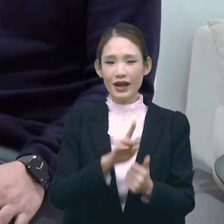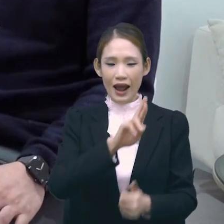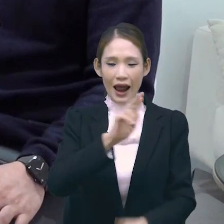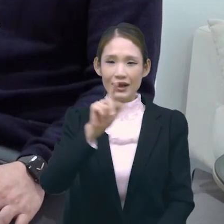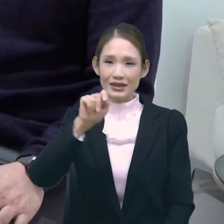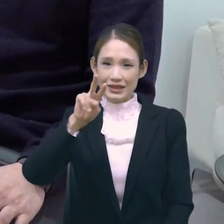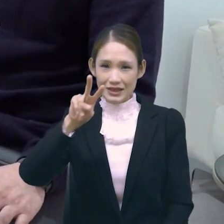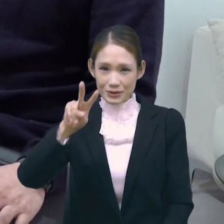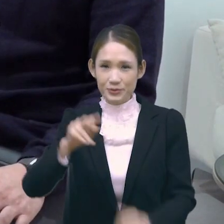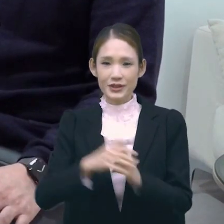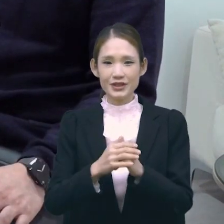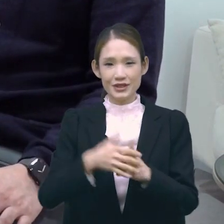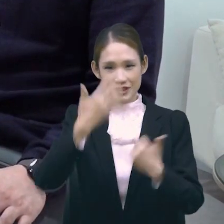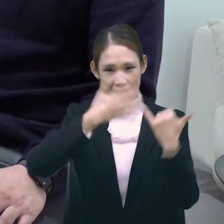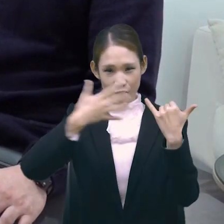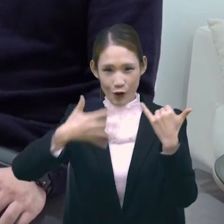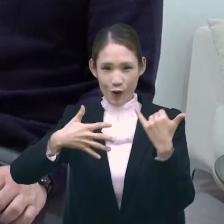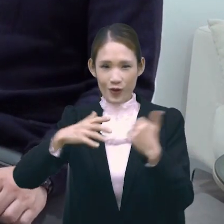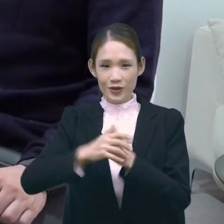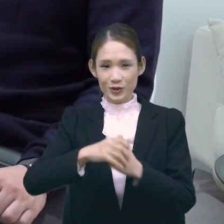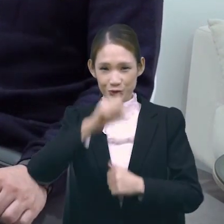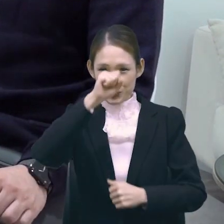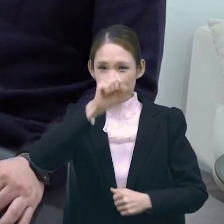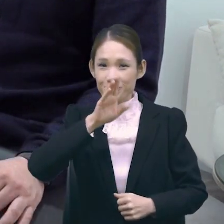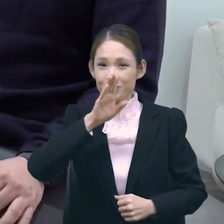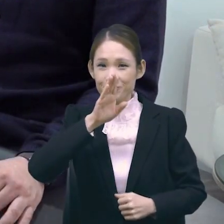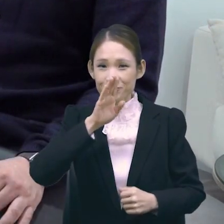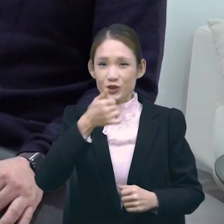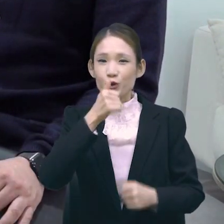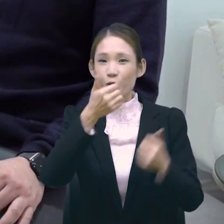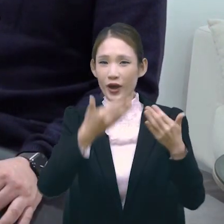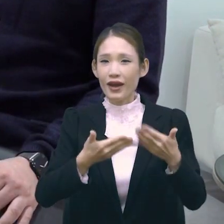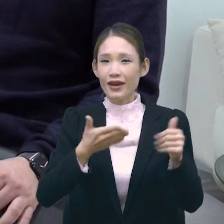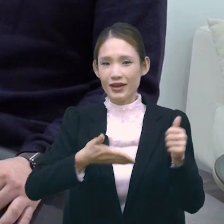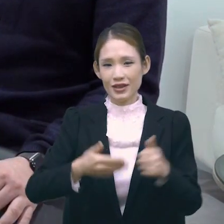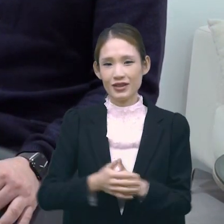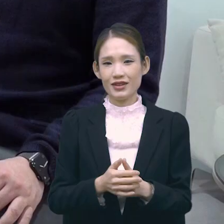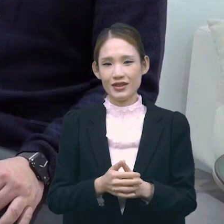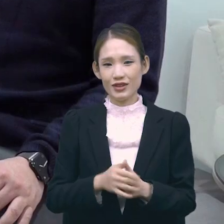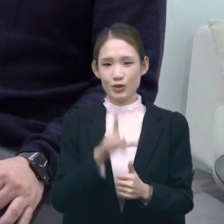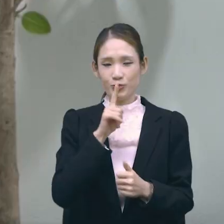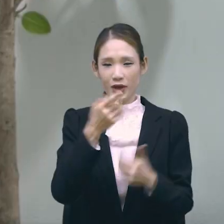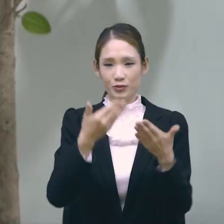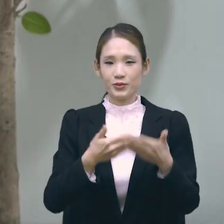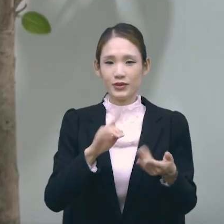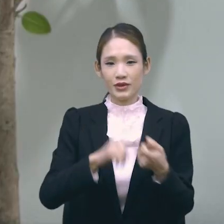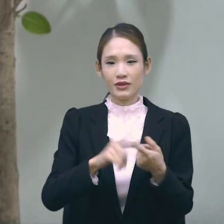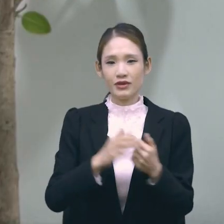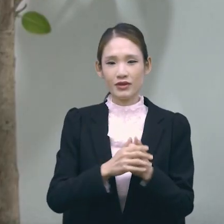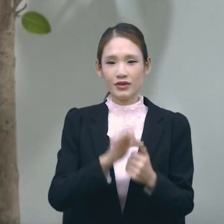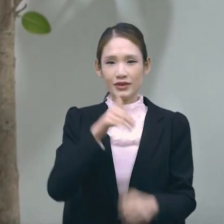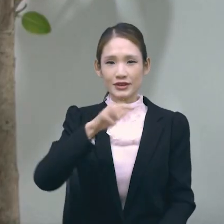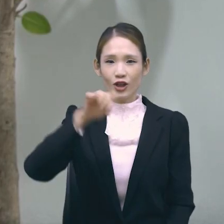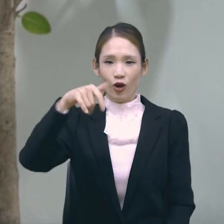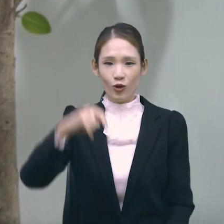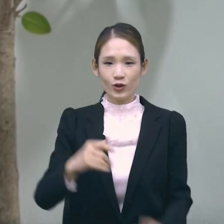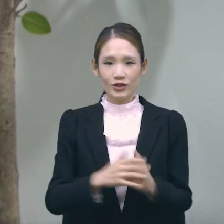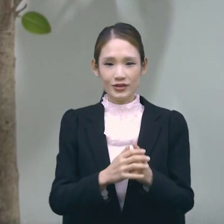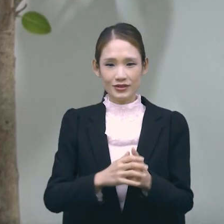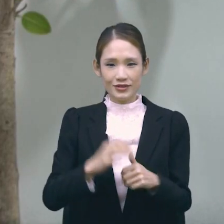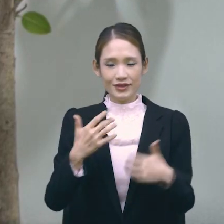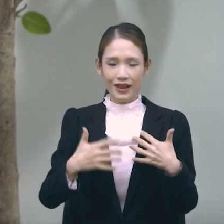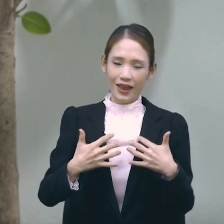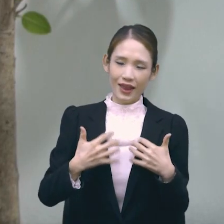요즘 RTV 떨준이라고 진짜 잘 되고 있어요. 아유, 그 활동들 소개 좀 해주시면 좋을 것 같아요. 말씀하신 대로 그냥 요즘에